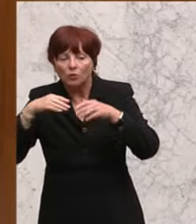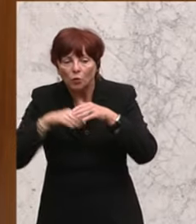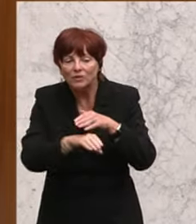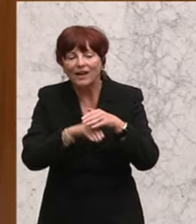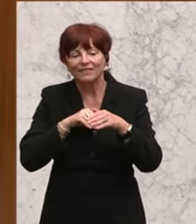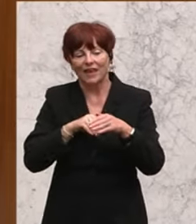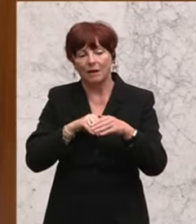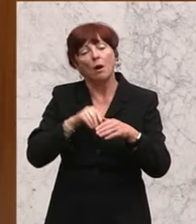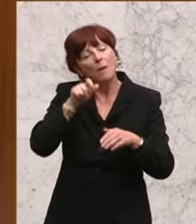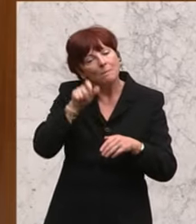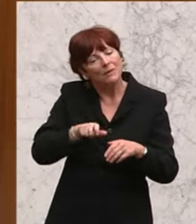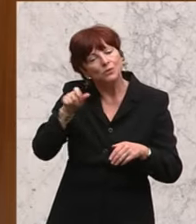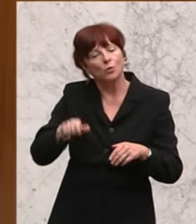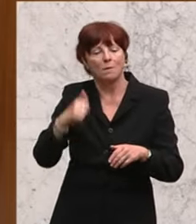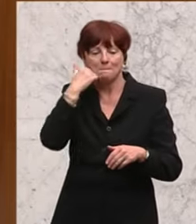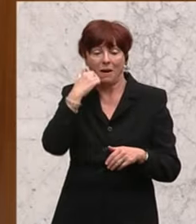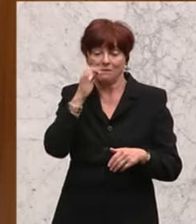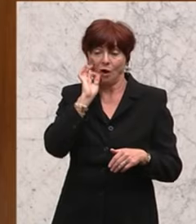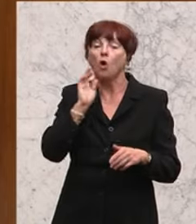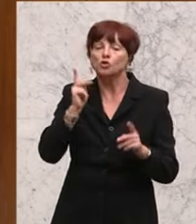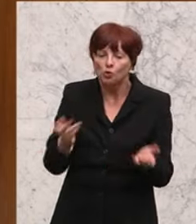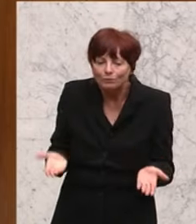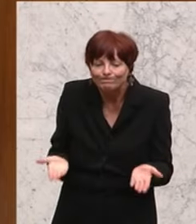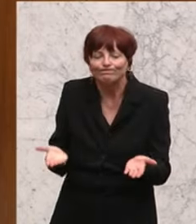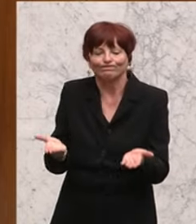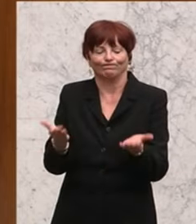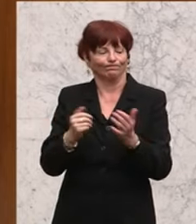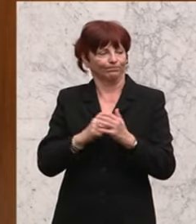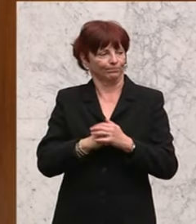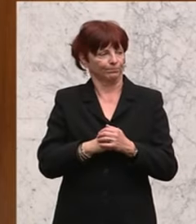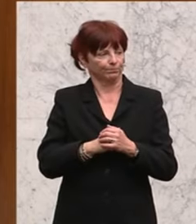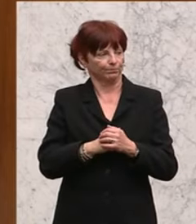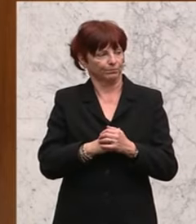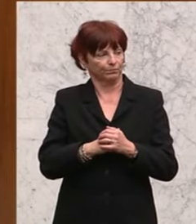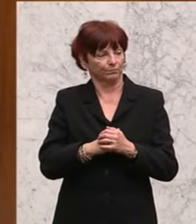und Unternehmerinnen zu stärken auch. Es ist